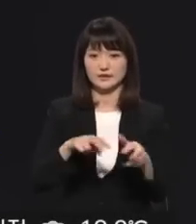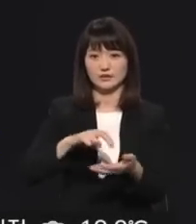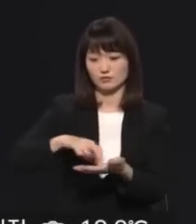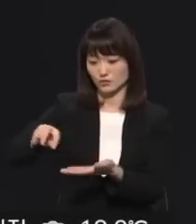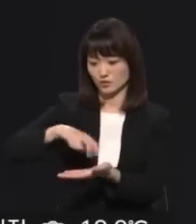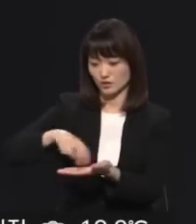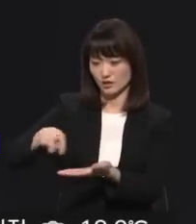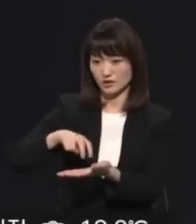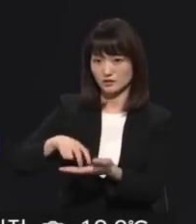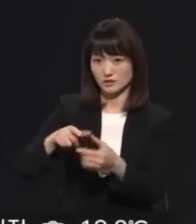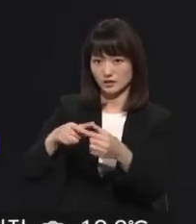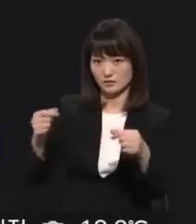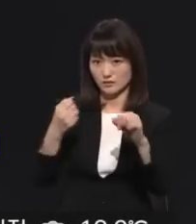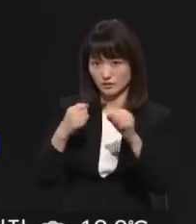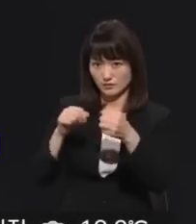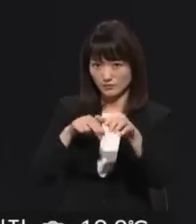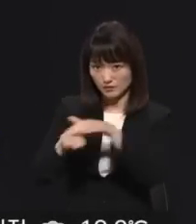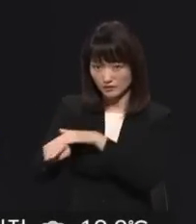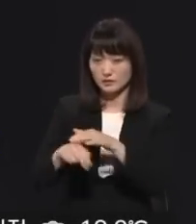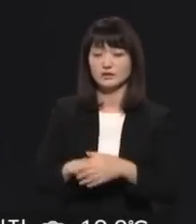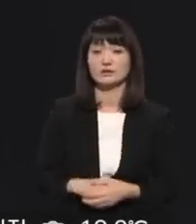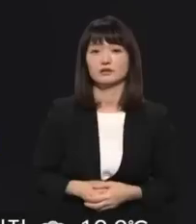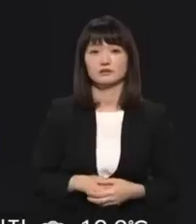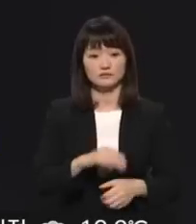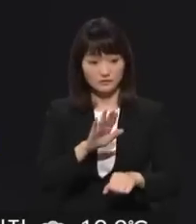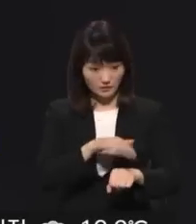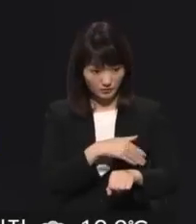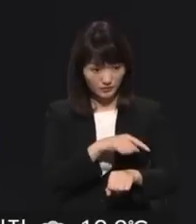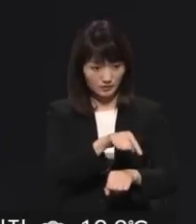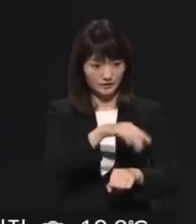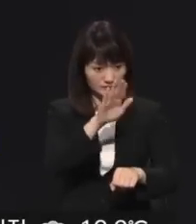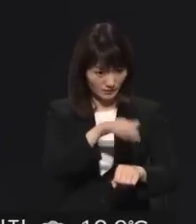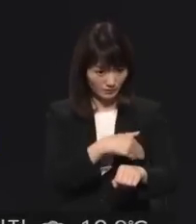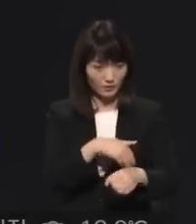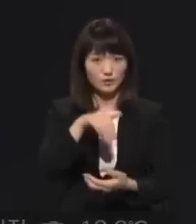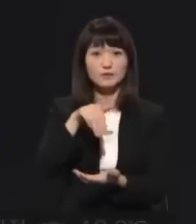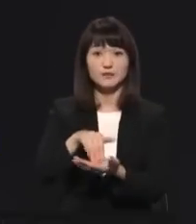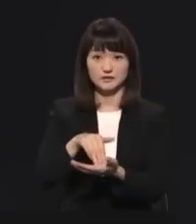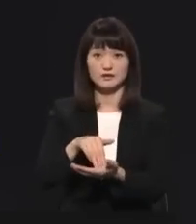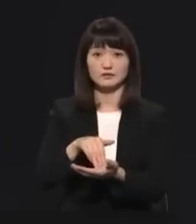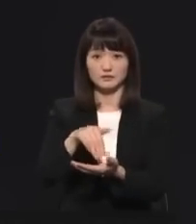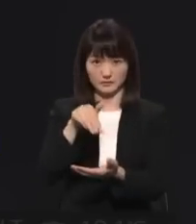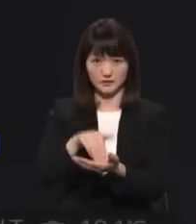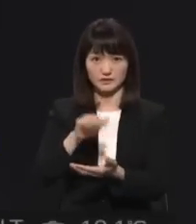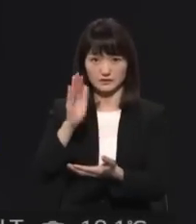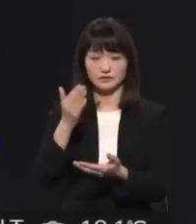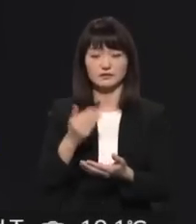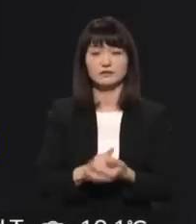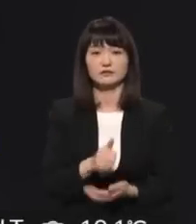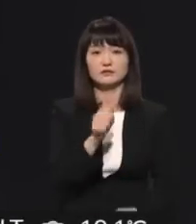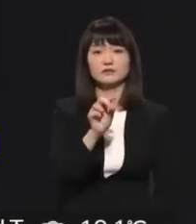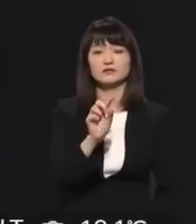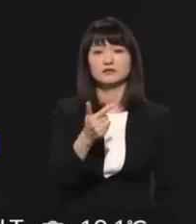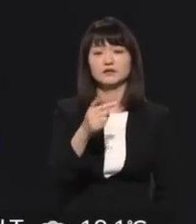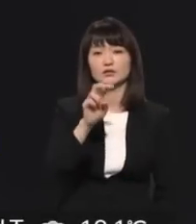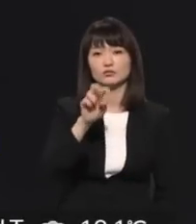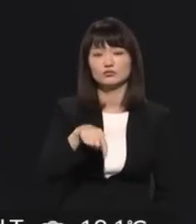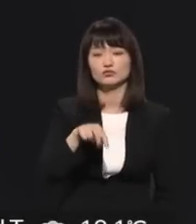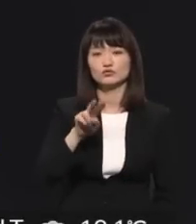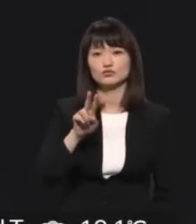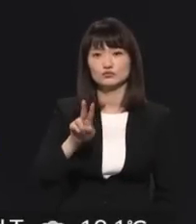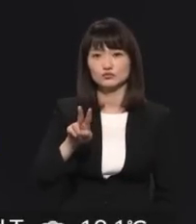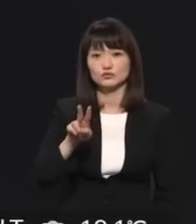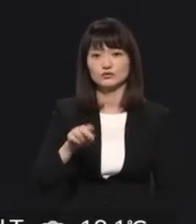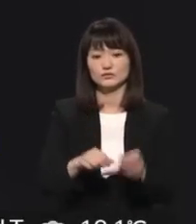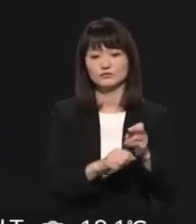있지 않았습니까? 그러니까 잘못된 건 잘못됐다고 지적을 하고 여기에 대한 반성할 부분 반성하고요. 이 현무투뿐 아니라 미사일 무기